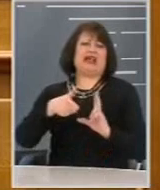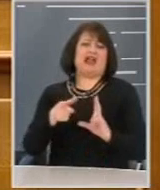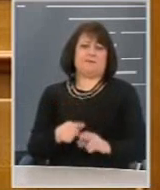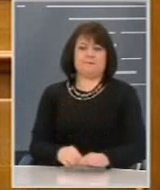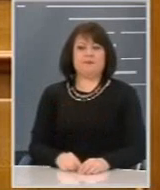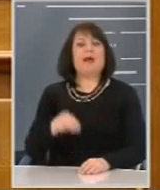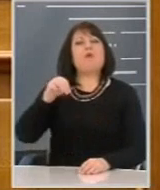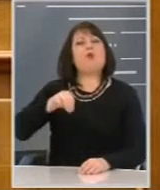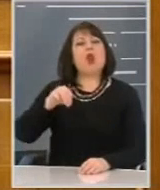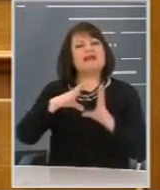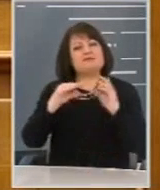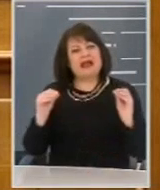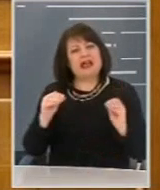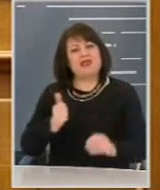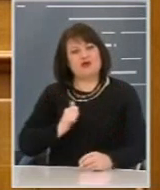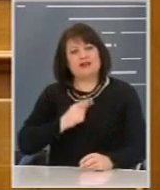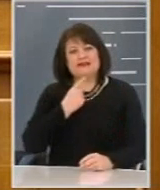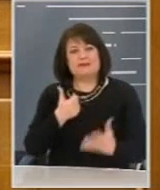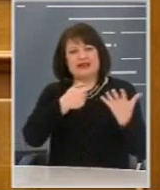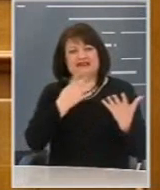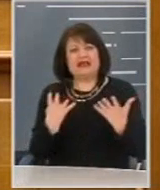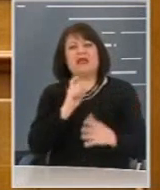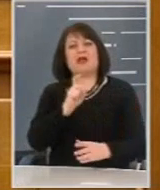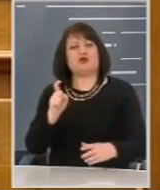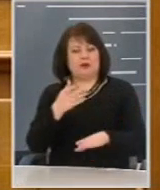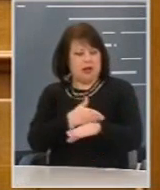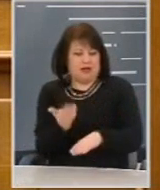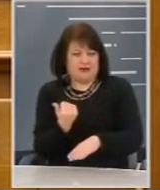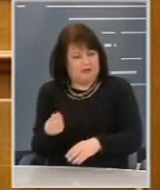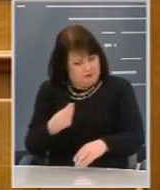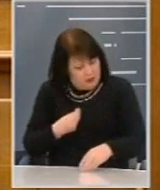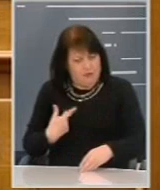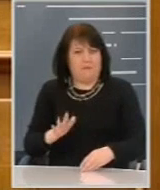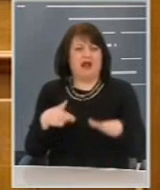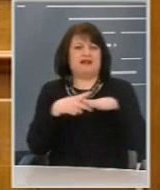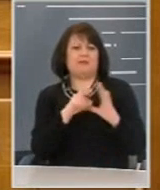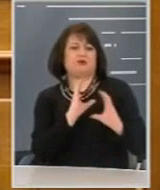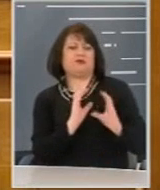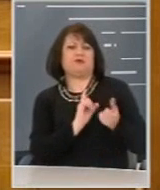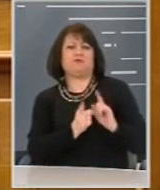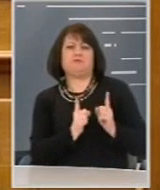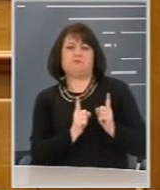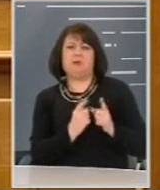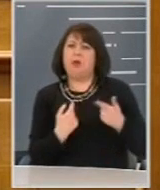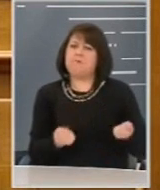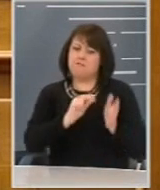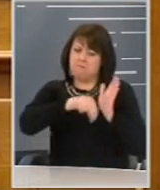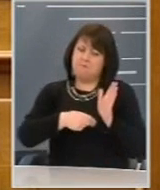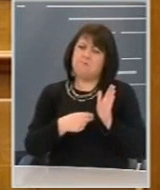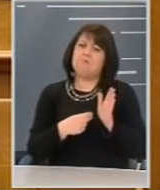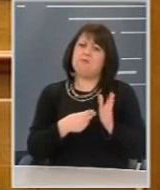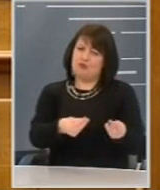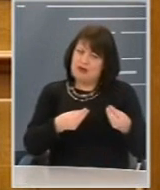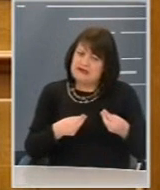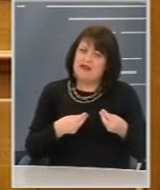δάνεια ύψους 69 εκατομμυρίων. Δεν είχαν εξασφαλίσεις. Και με τις τράπεζες συνεννοηθήκαμε, κάναμε το πρακτικό και δόθηκαν